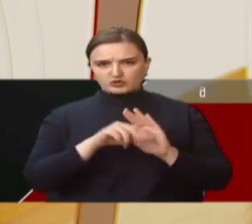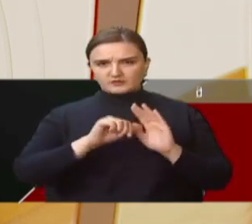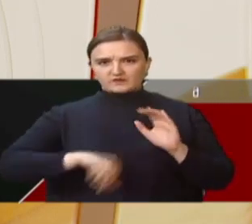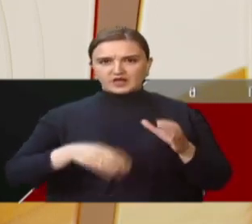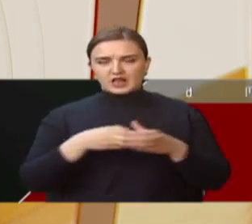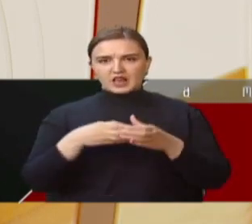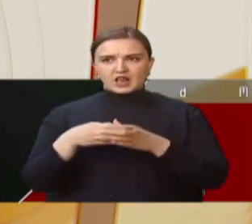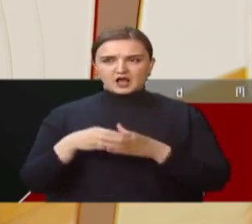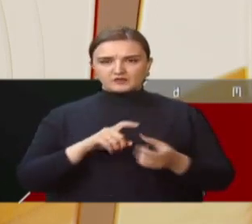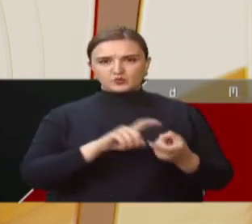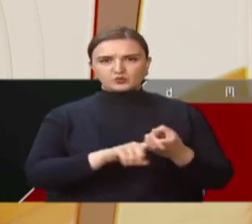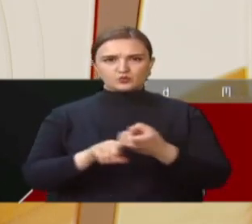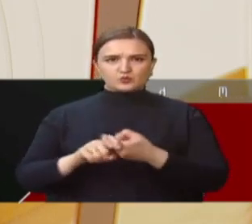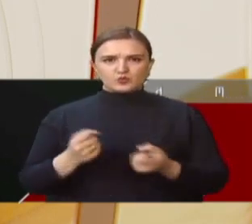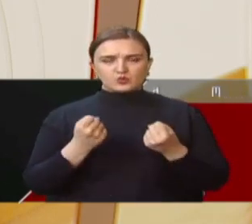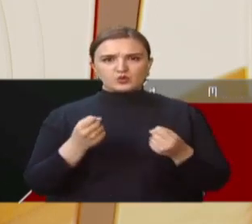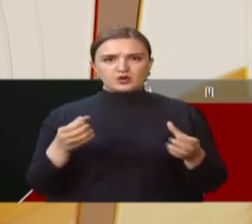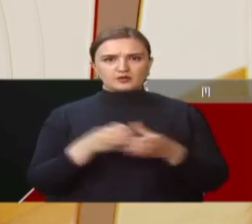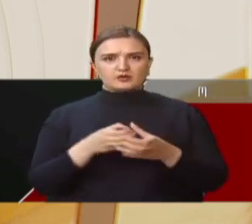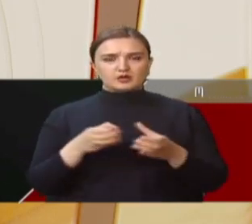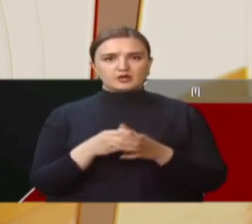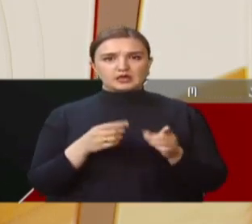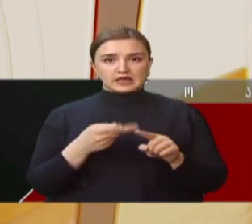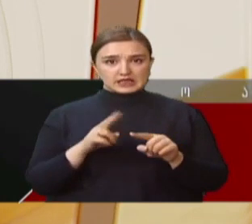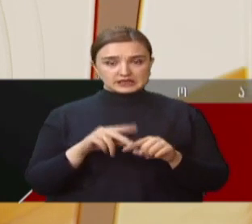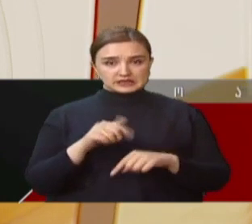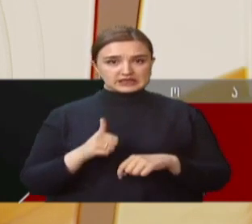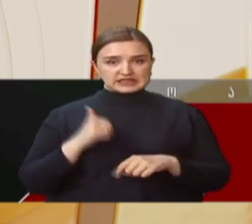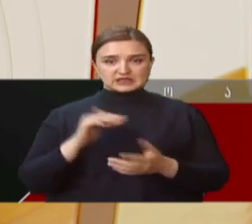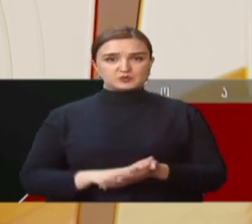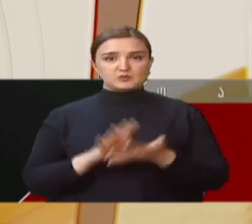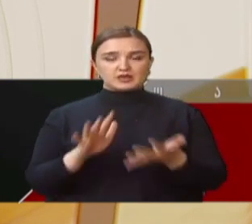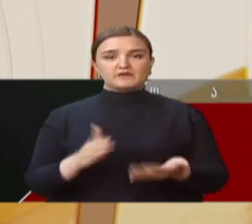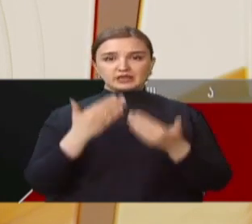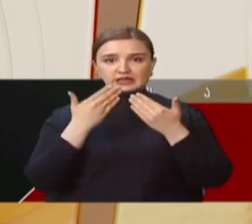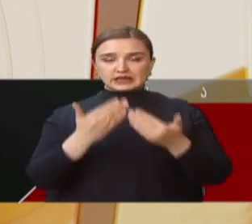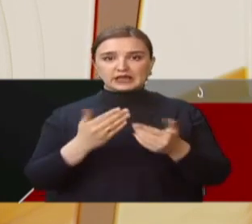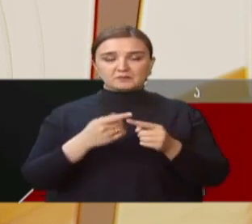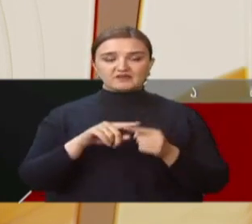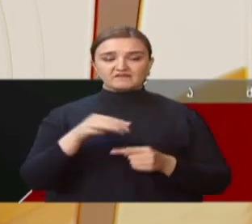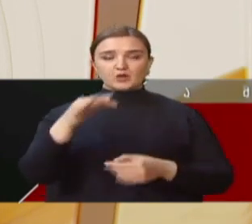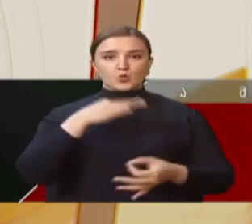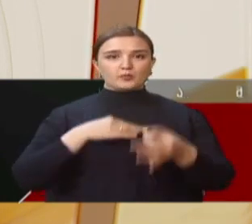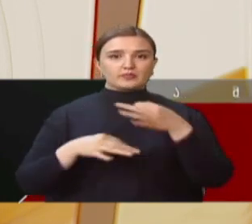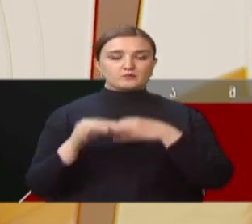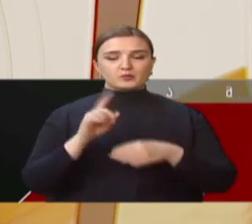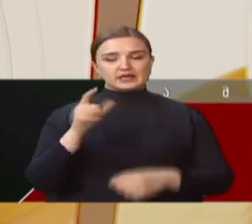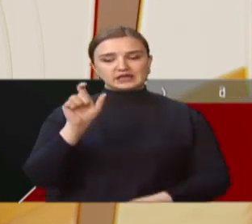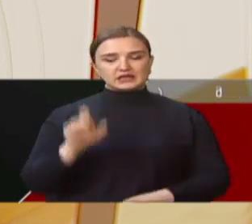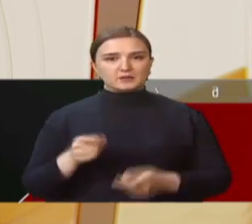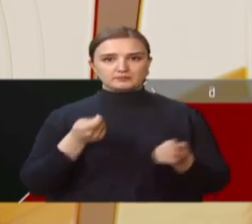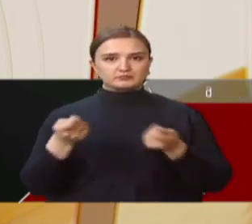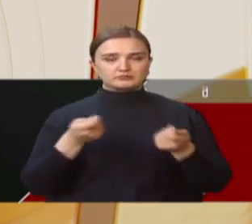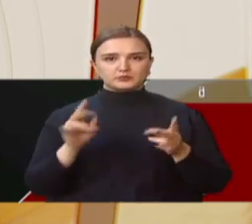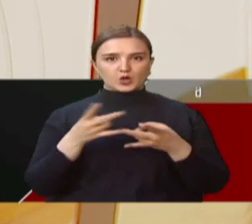anu gaulenia, nici gupis gaulenia, s-o gorți, venețis comisia, mtkwa, e sa ri ghirsebi și mlahua lei. Isrom, gueulebia în rom, erticații ar marta